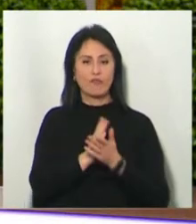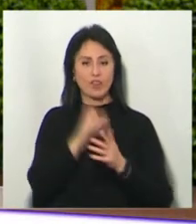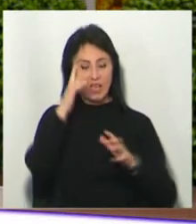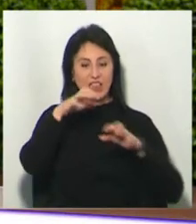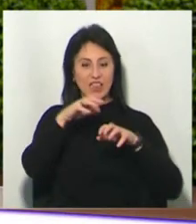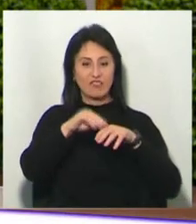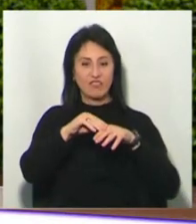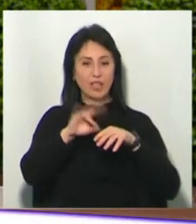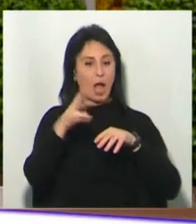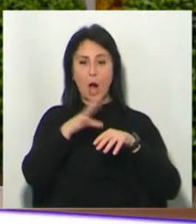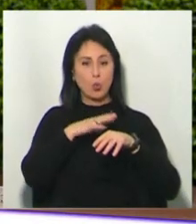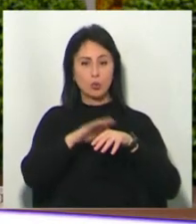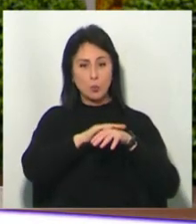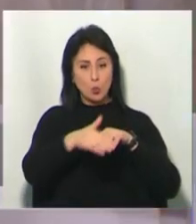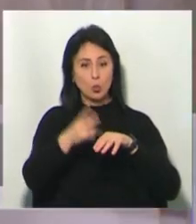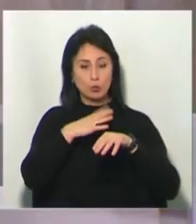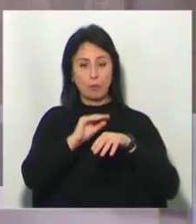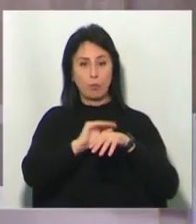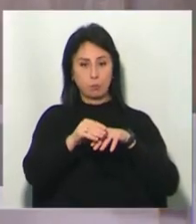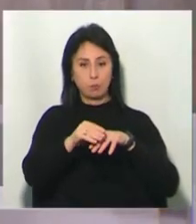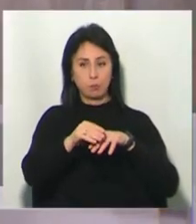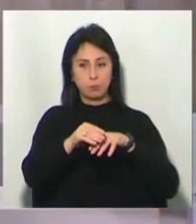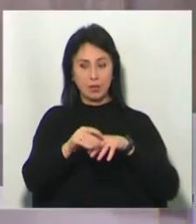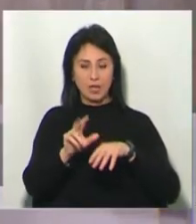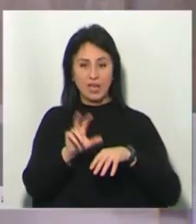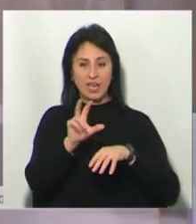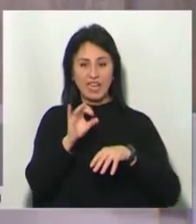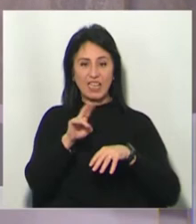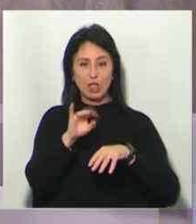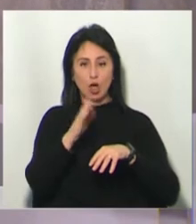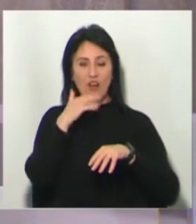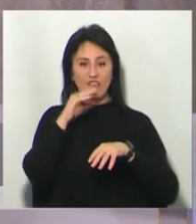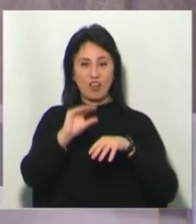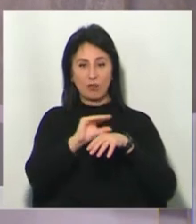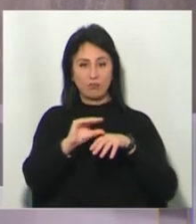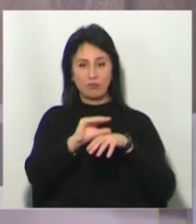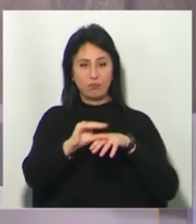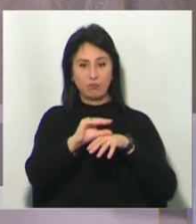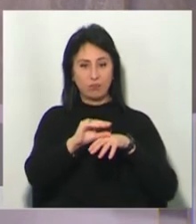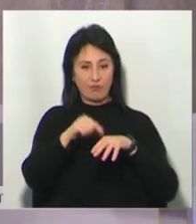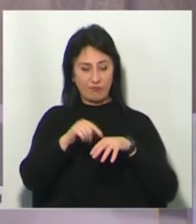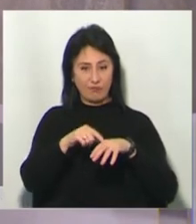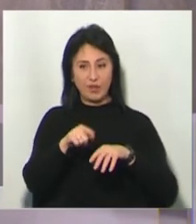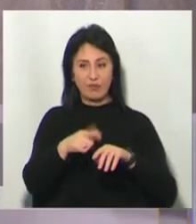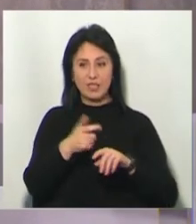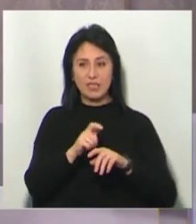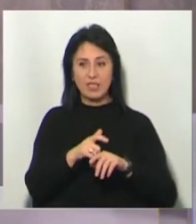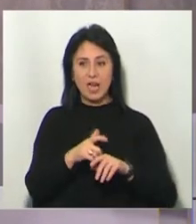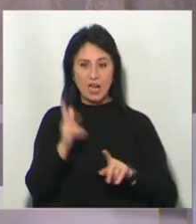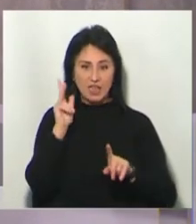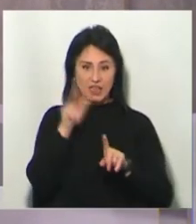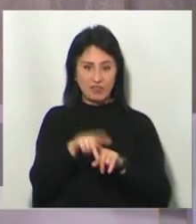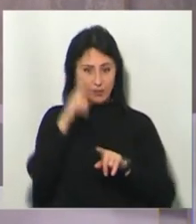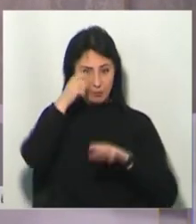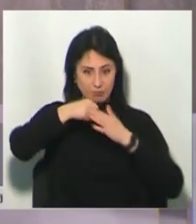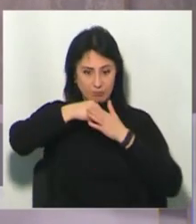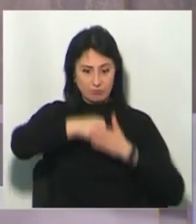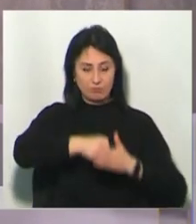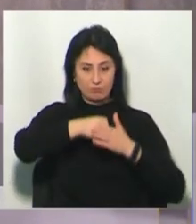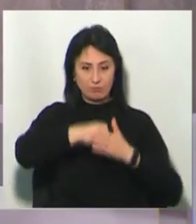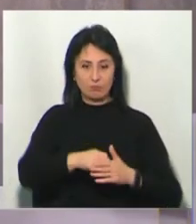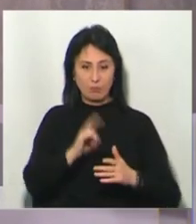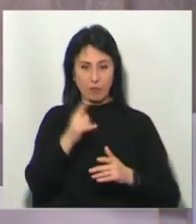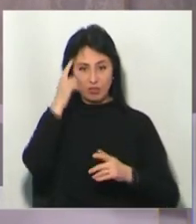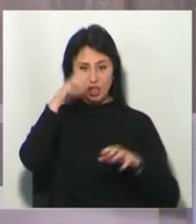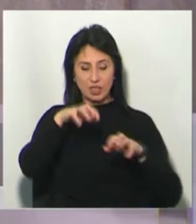რაც ტვინში არ უნდა იყოს და გაჩნდა. Ჰიდროცეფალია, როდესაც სითხე დაგროვდა და ეს ძალიან დიდ ტვირთად ექცევა ტვინის